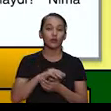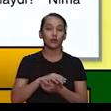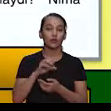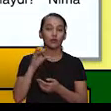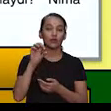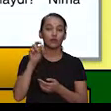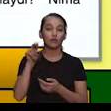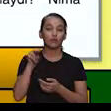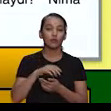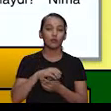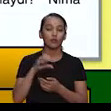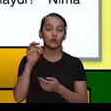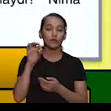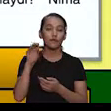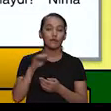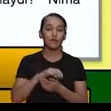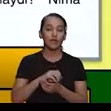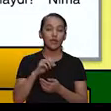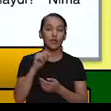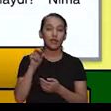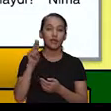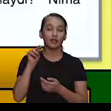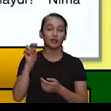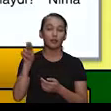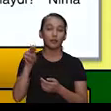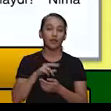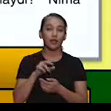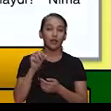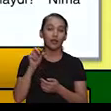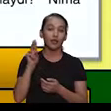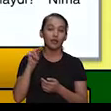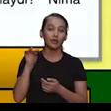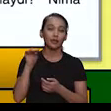sop, sof, adib, adib.